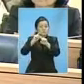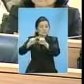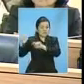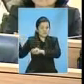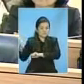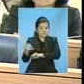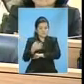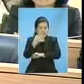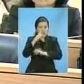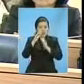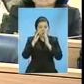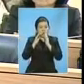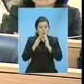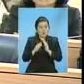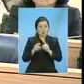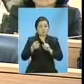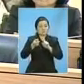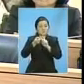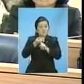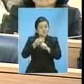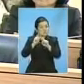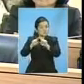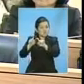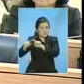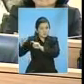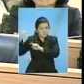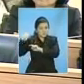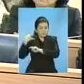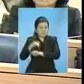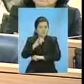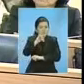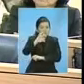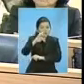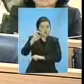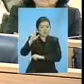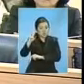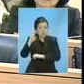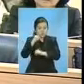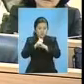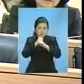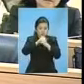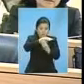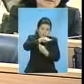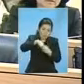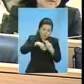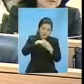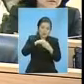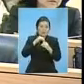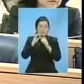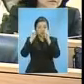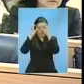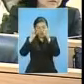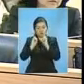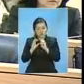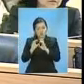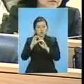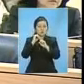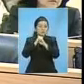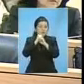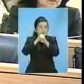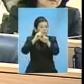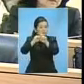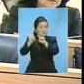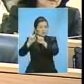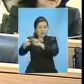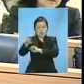ชาวยิวนั้นมีหลากหลายมากมีตั้งแต่เป็นนักธุรกิจเป็นอาจารย์เป็นศิลปินเ